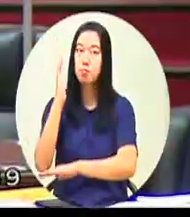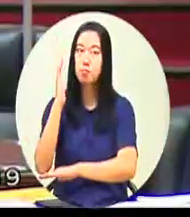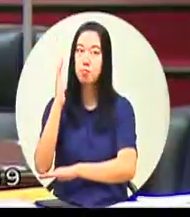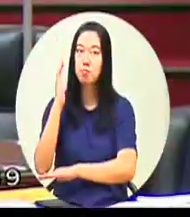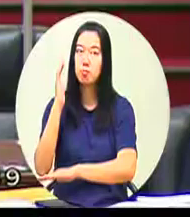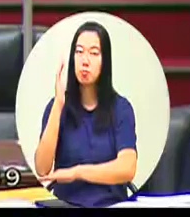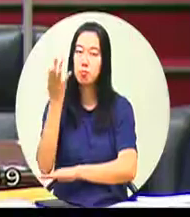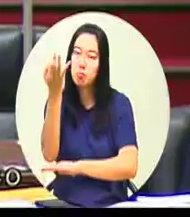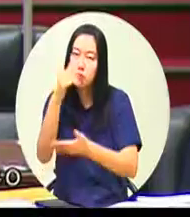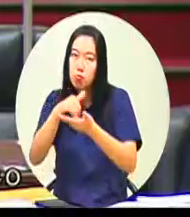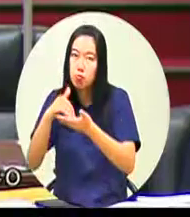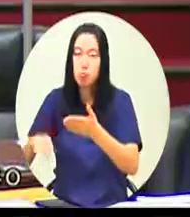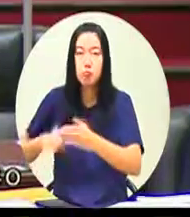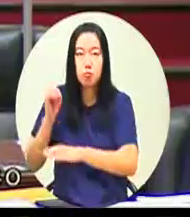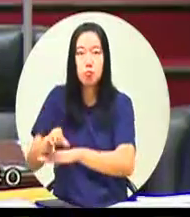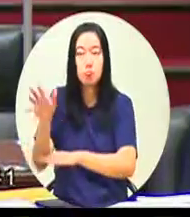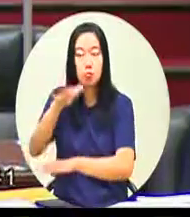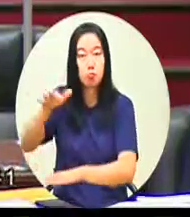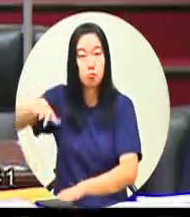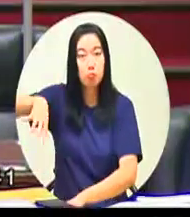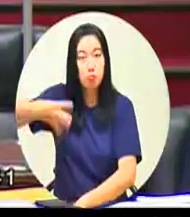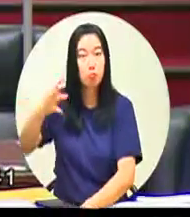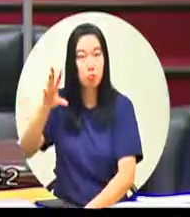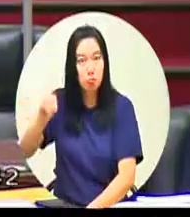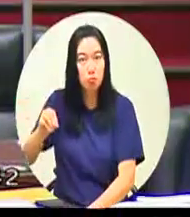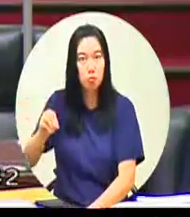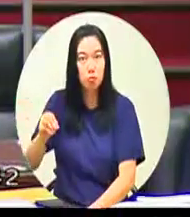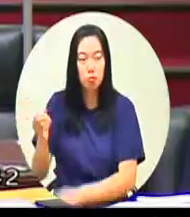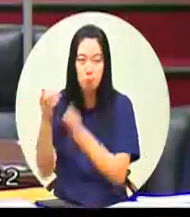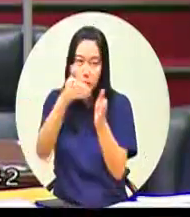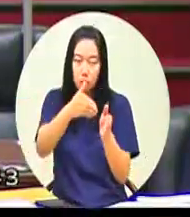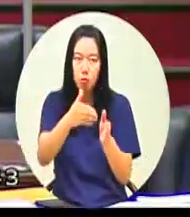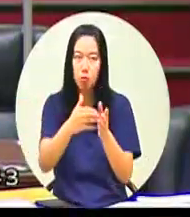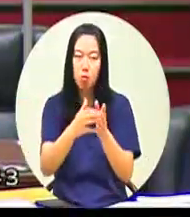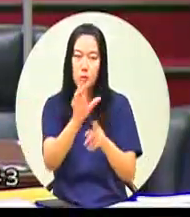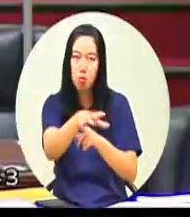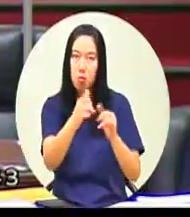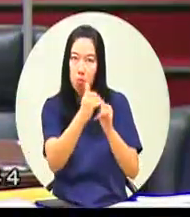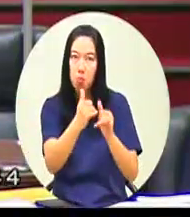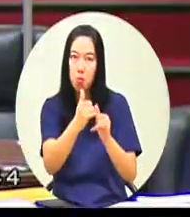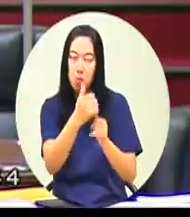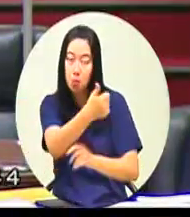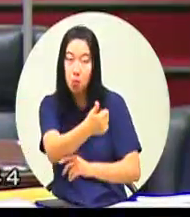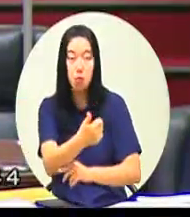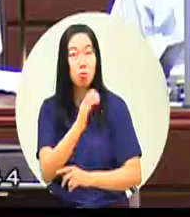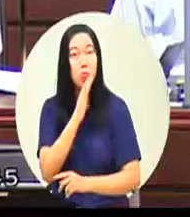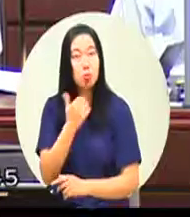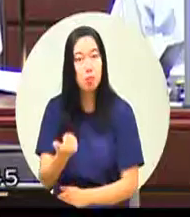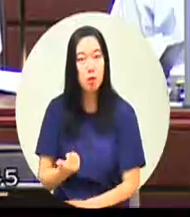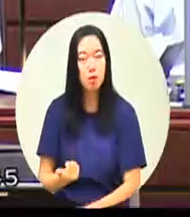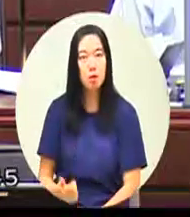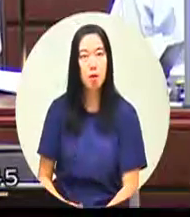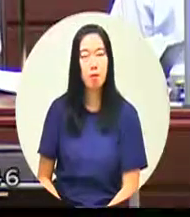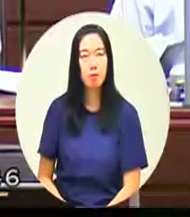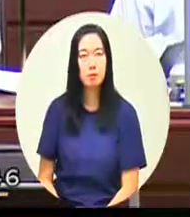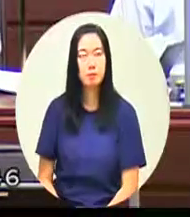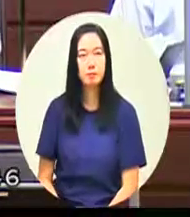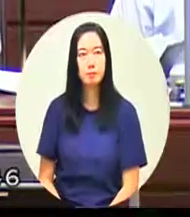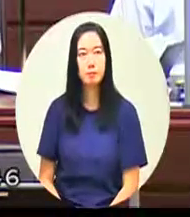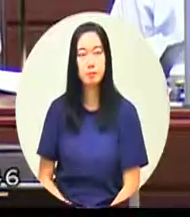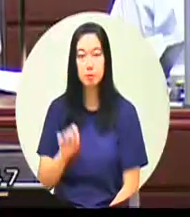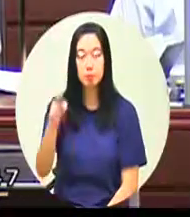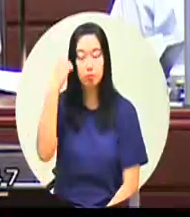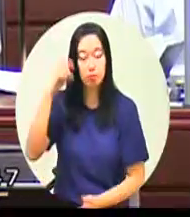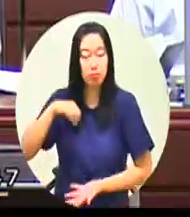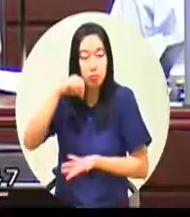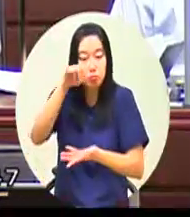千四百万，对得起高雄市的农民吗？ 在这里，隔壁需要跟刘员报告一下，刘员所提出的这一条道路